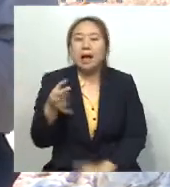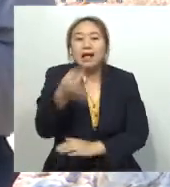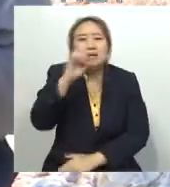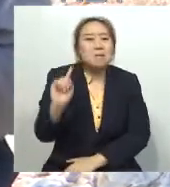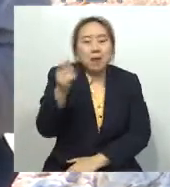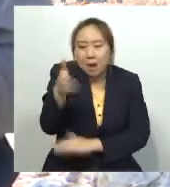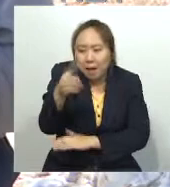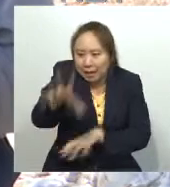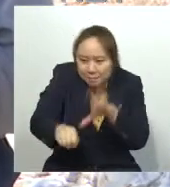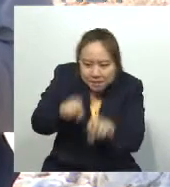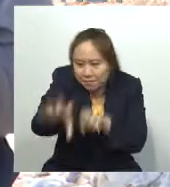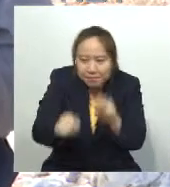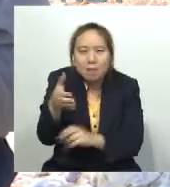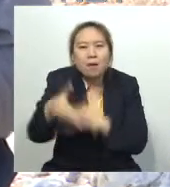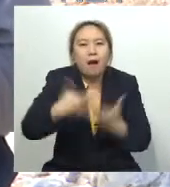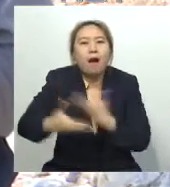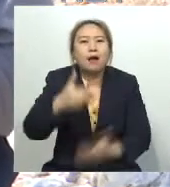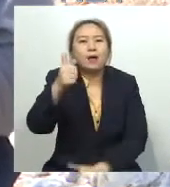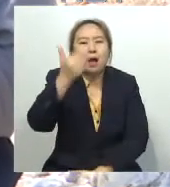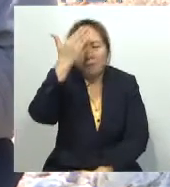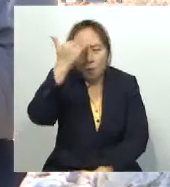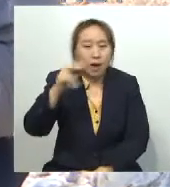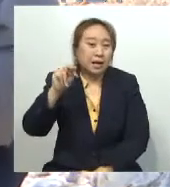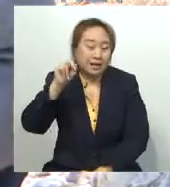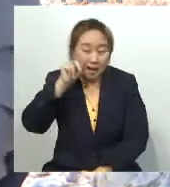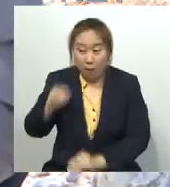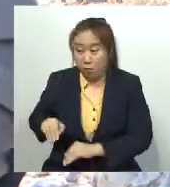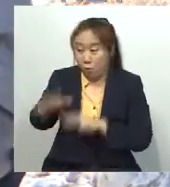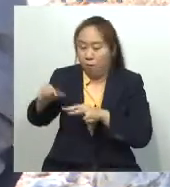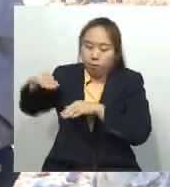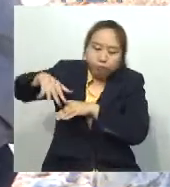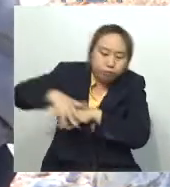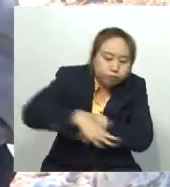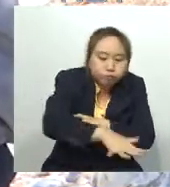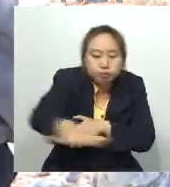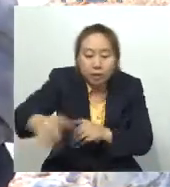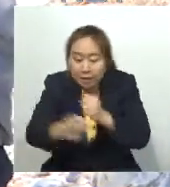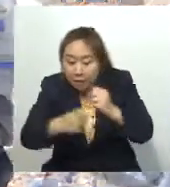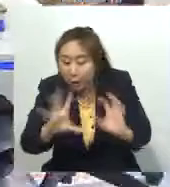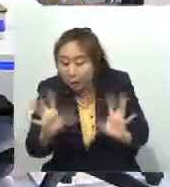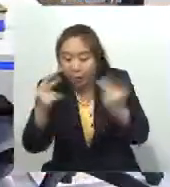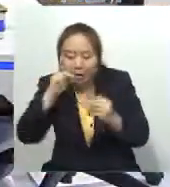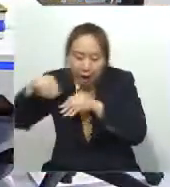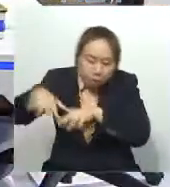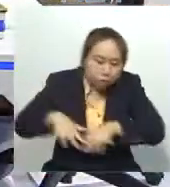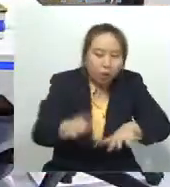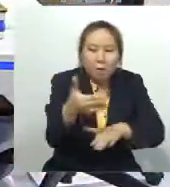ายเพราะว่ามีการระบายน้ำที่หลากลงมาในพื้นที่ภาคกลางเข้าไปในพื้นที่การเกษตรครับคุณสุพนันท์คุณกรองแก้วครับ